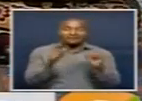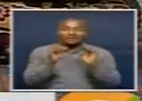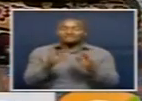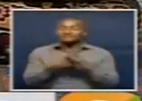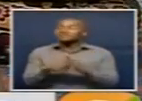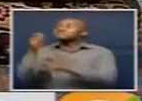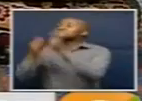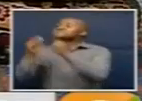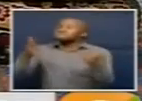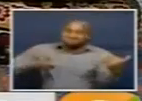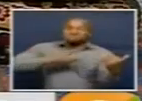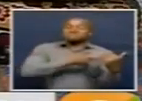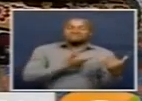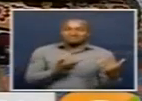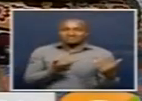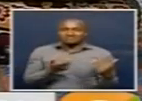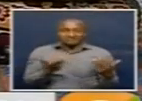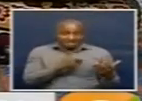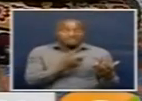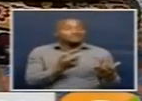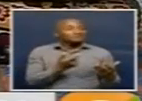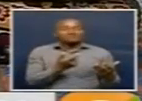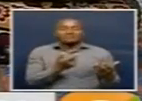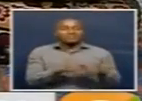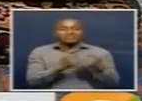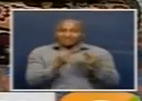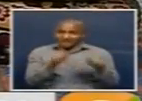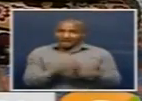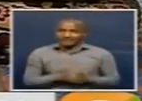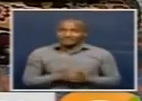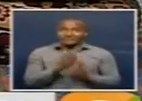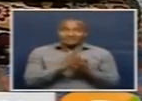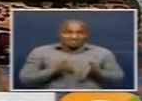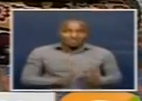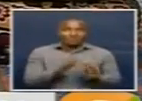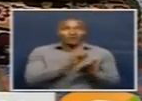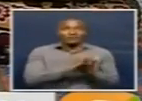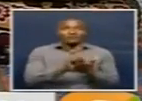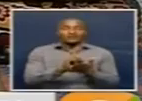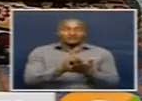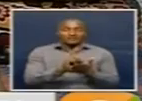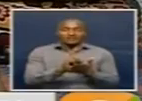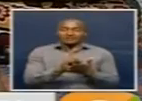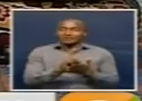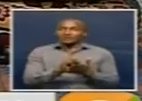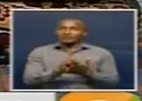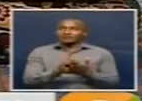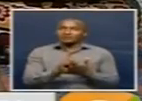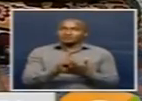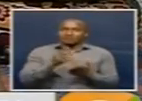pia hujui kipimo, mtoto atakuwa haeleweki. Nishawahi kuona mtoto amezaliwa wiki moja, ati mama anampatia mtoto maji ya